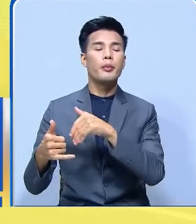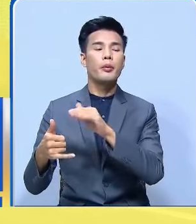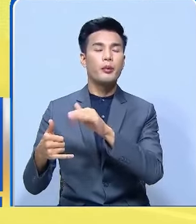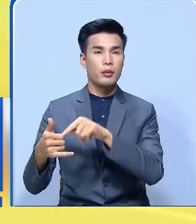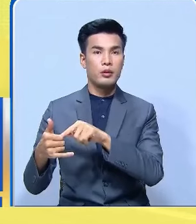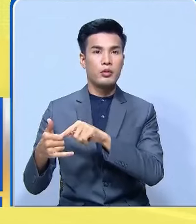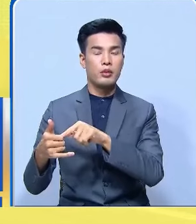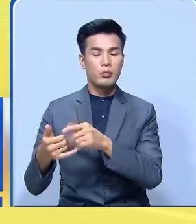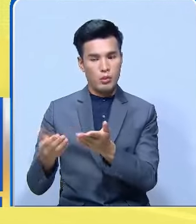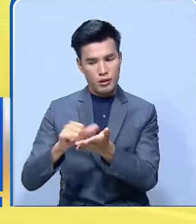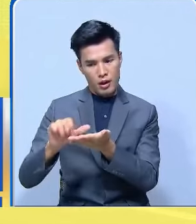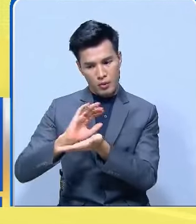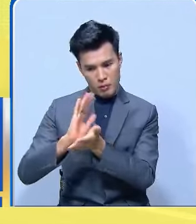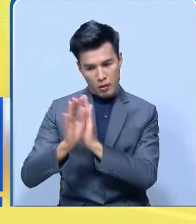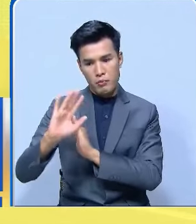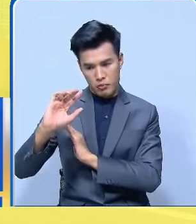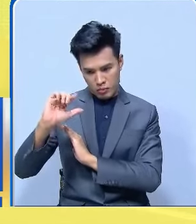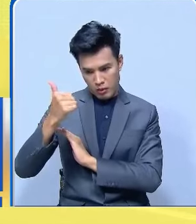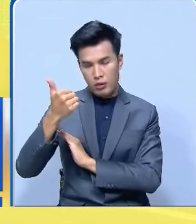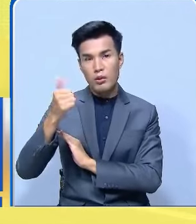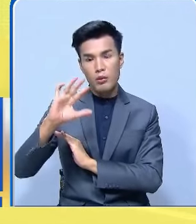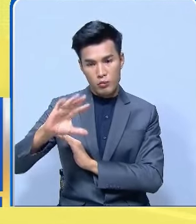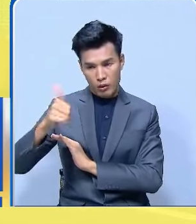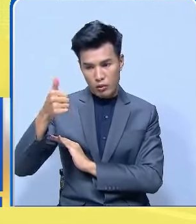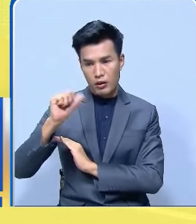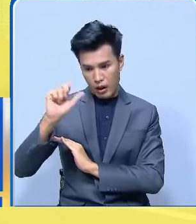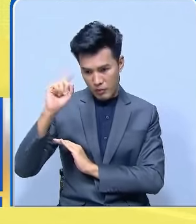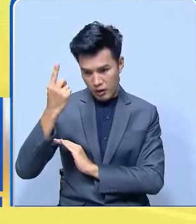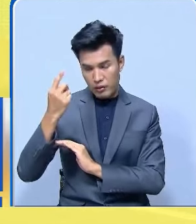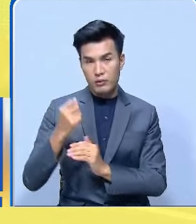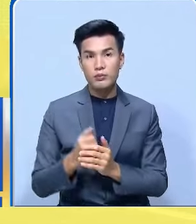ตุปรับปรุงตัวเป็นคนดีไปฟังเสียงกันครับ